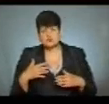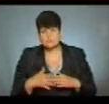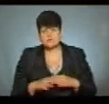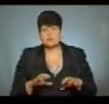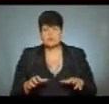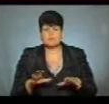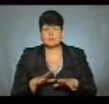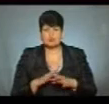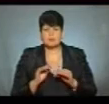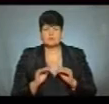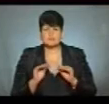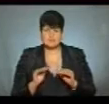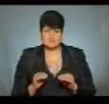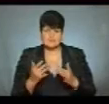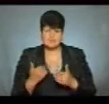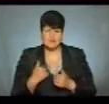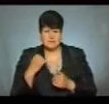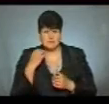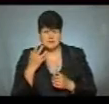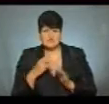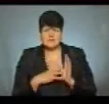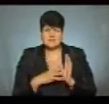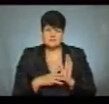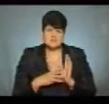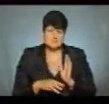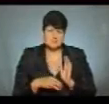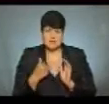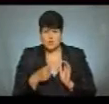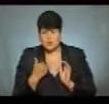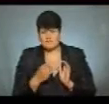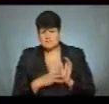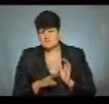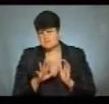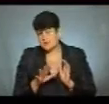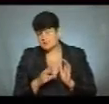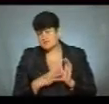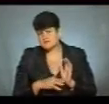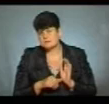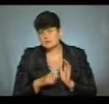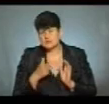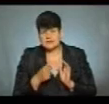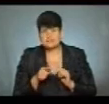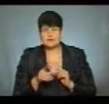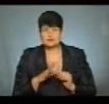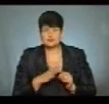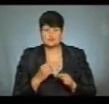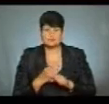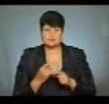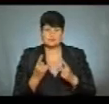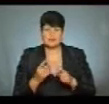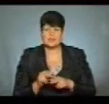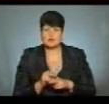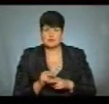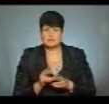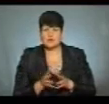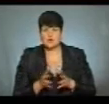була покладена, наскільки я пам'ятаю, ще десь в 80-х роках, 85-й чи 86-й рік. Там був проведений капітальний ремонт, це була